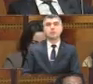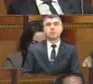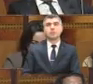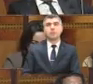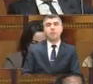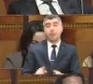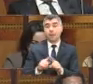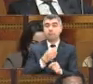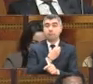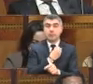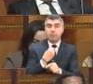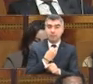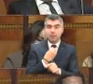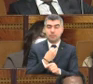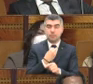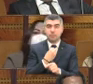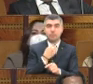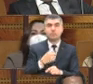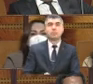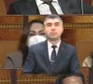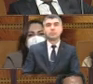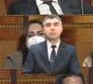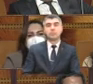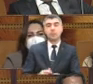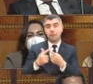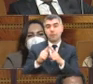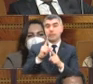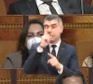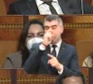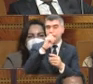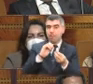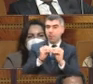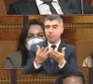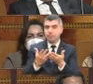قطاع الصحة فهو مر كنعرفوه جميع.